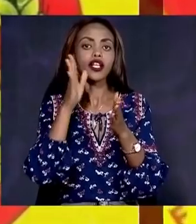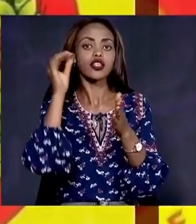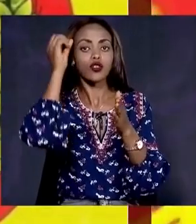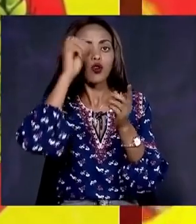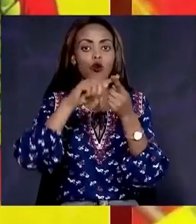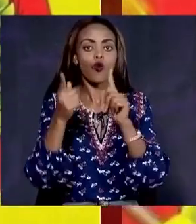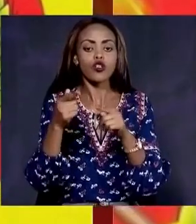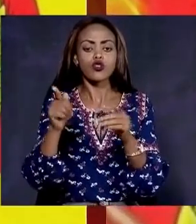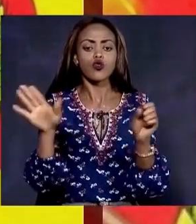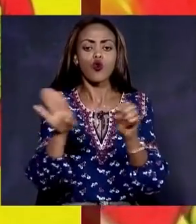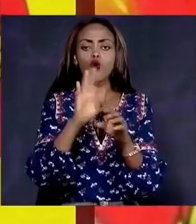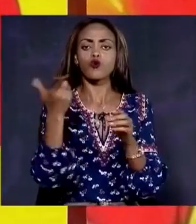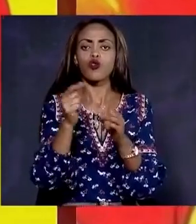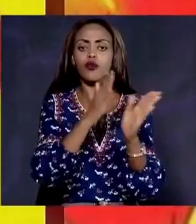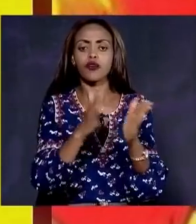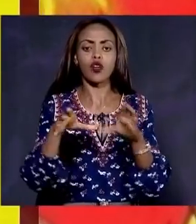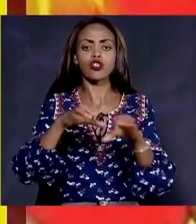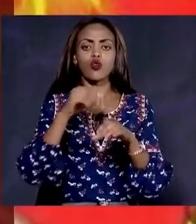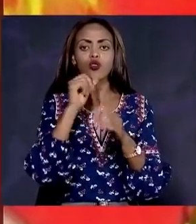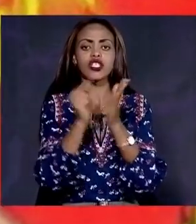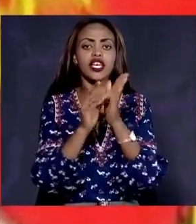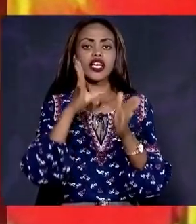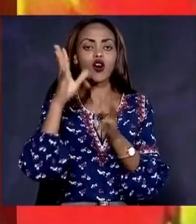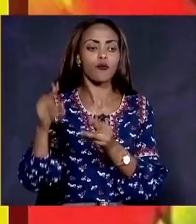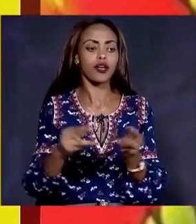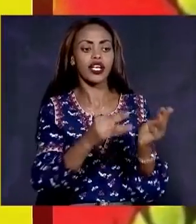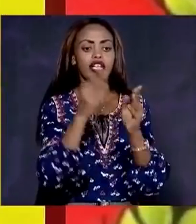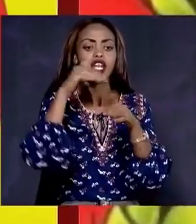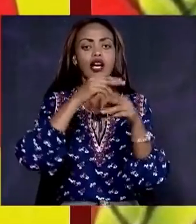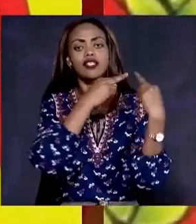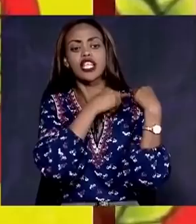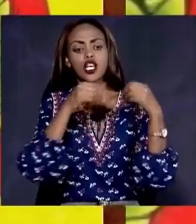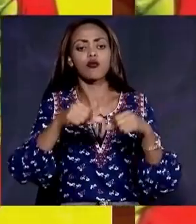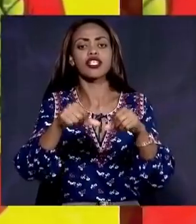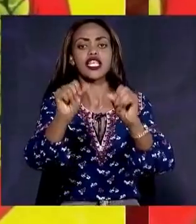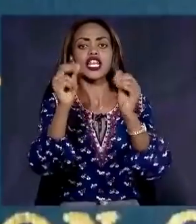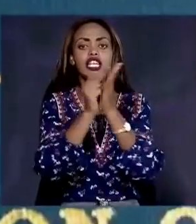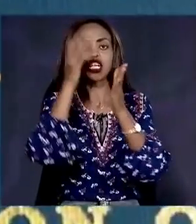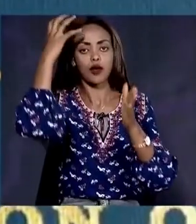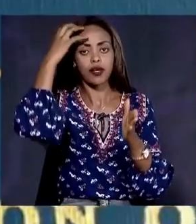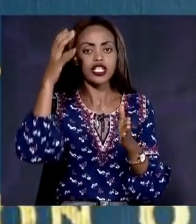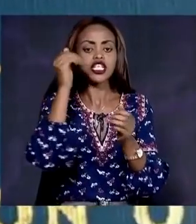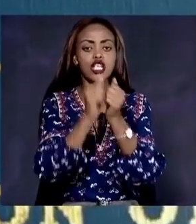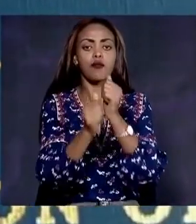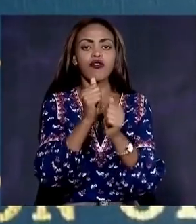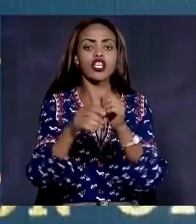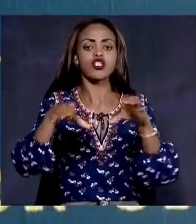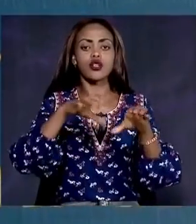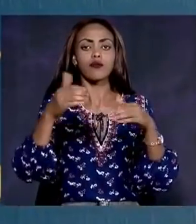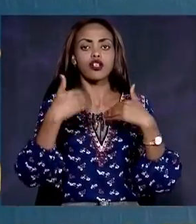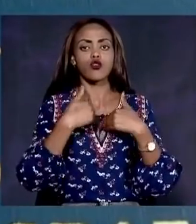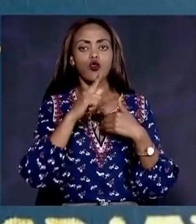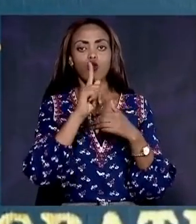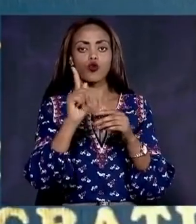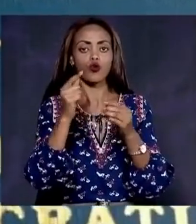እዚ እኹል ምድላው ዘይተገብረሉን ብዘይሕጋዊ መንገዲ ኣብ ስልጣን ንምቕጻልን ሕገ መንግስቲ ንምፍራስን ዝግበር ዘሎ